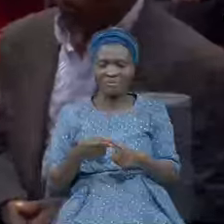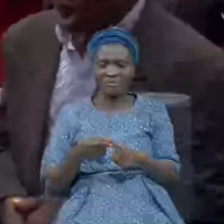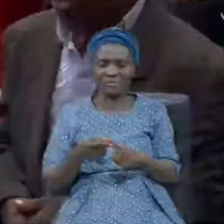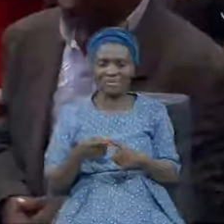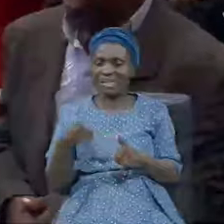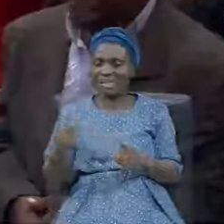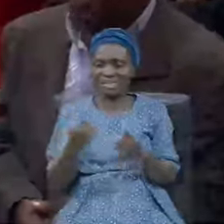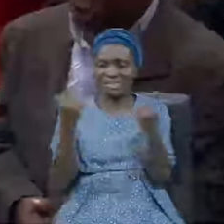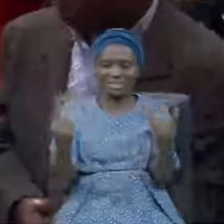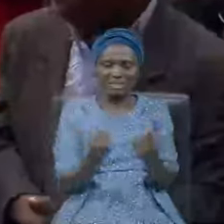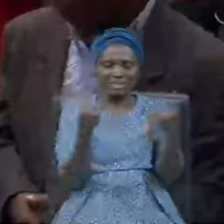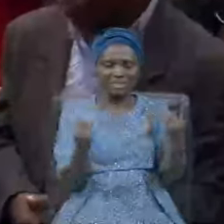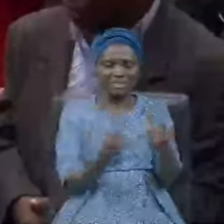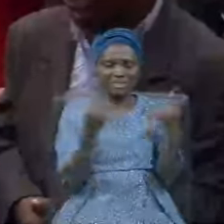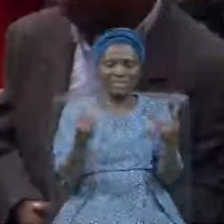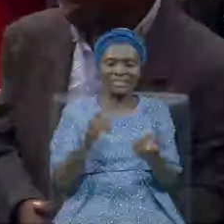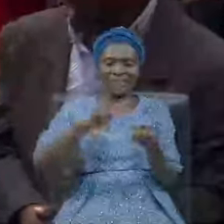les partenaires de péché